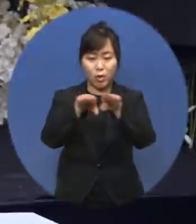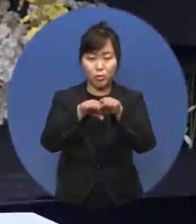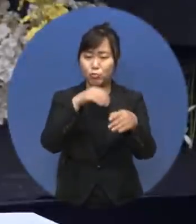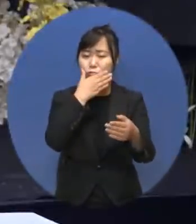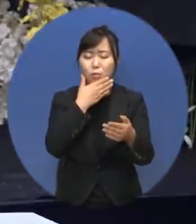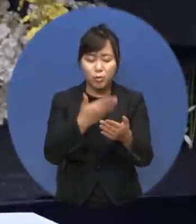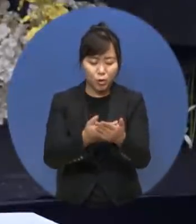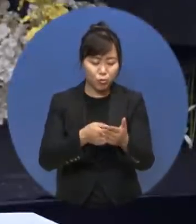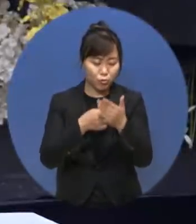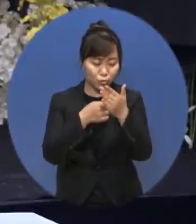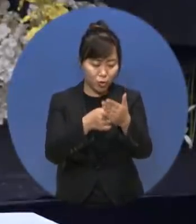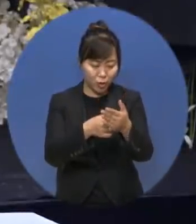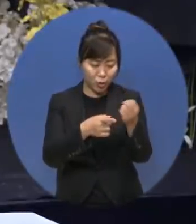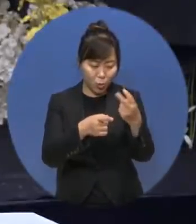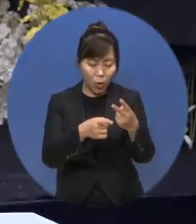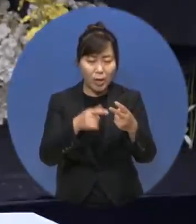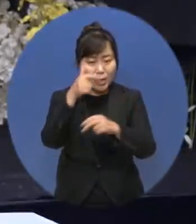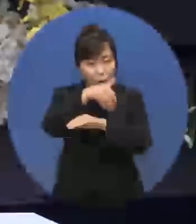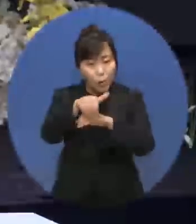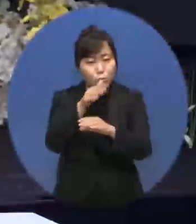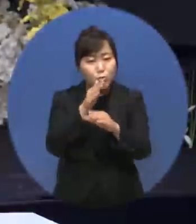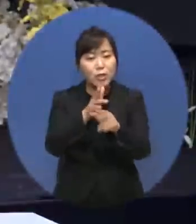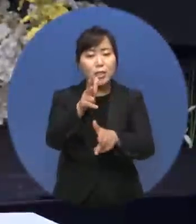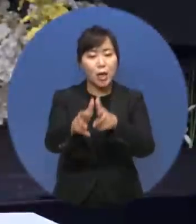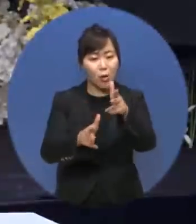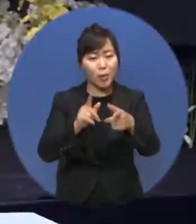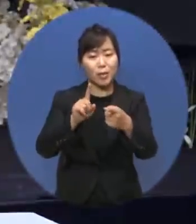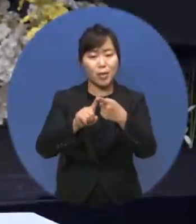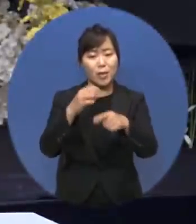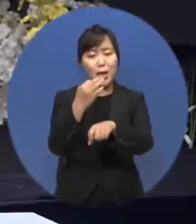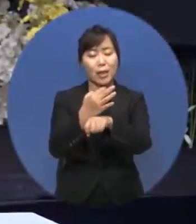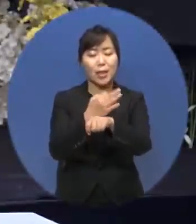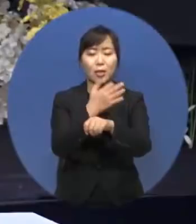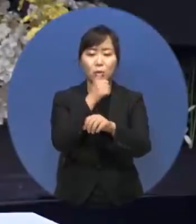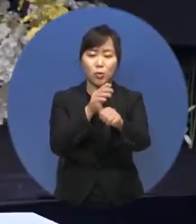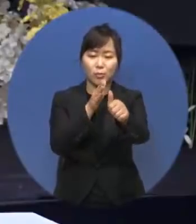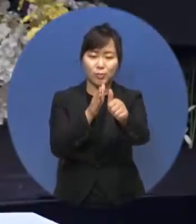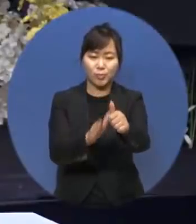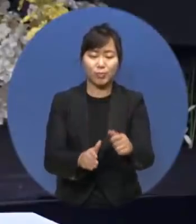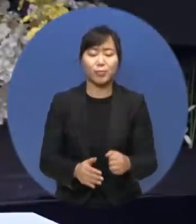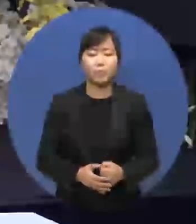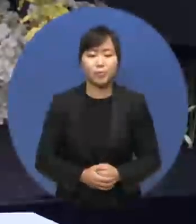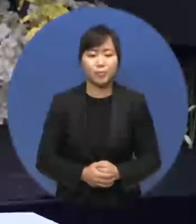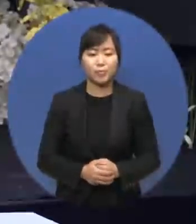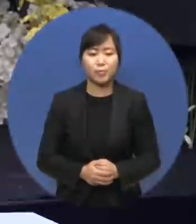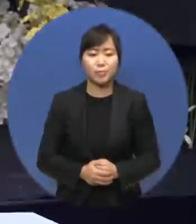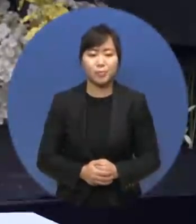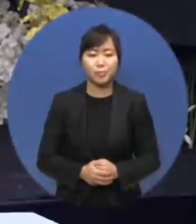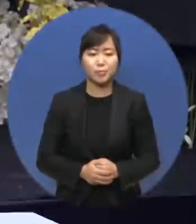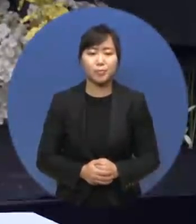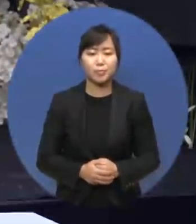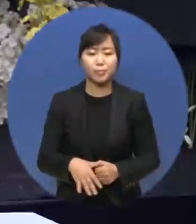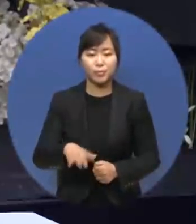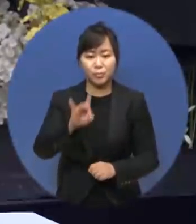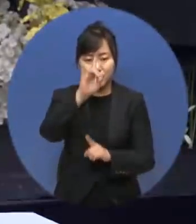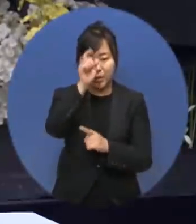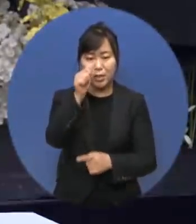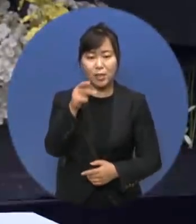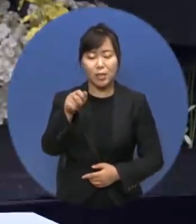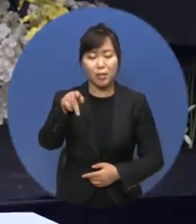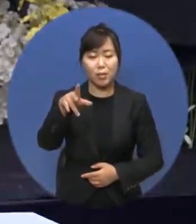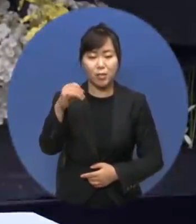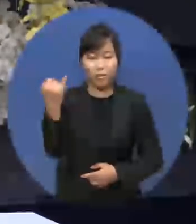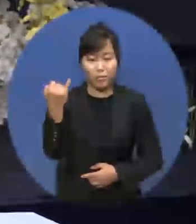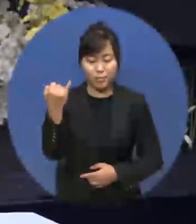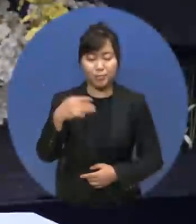중점적으로 추진하고 계시거나 추진 예정 중인 사업들을 간단하게 소개해 주시면 좋겠습니다. 네, 먼저 이혜경